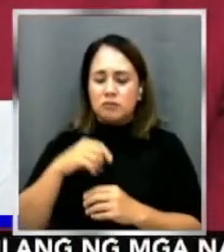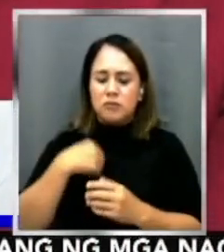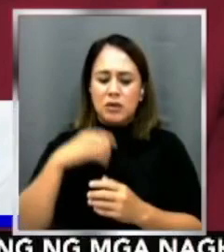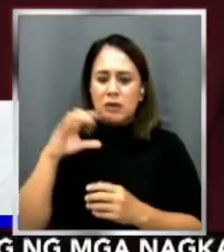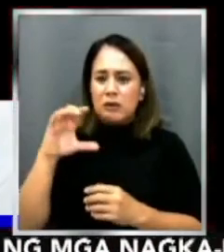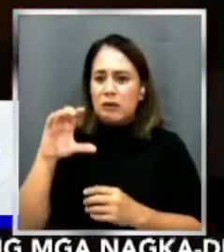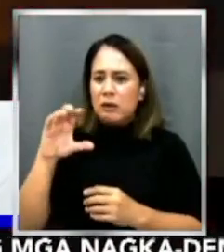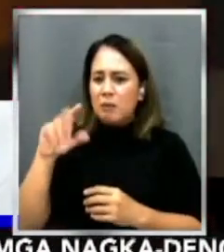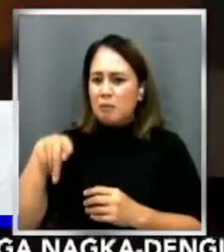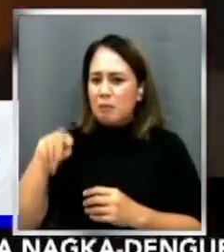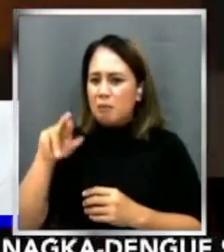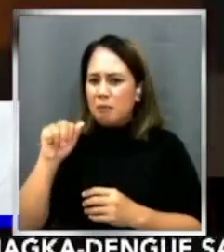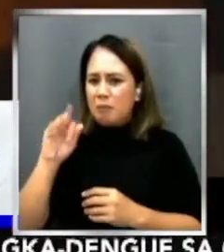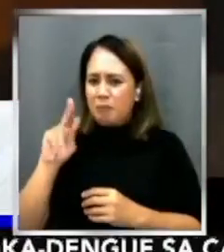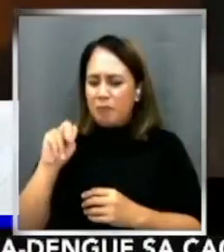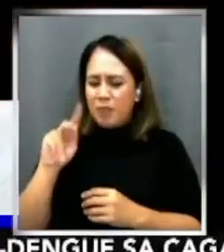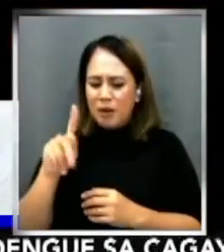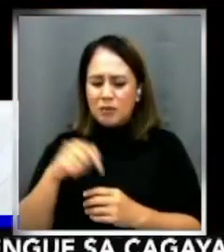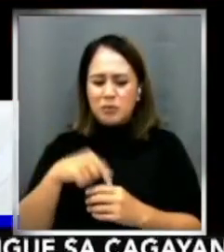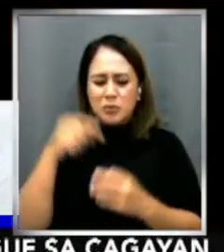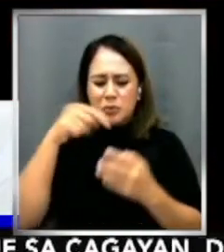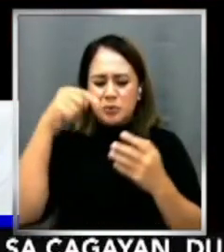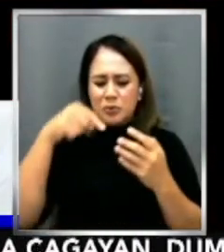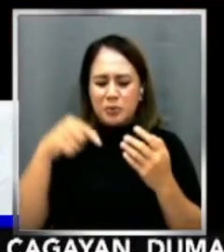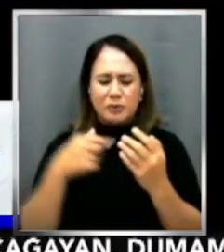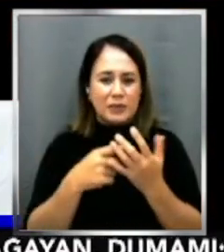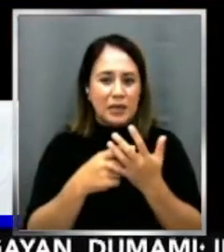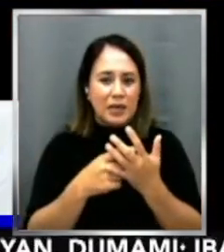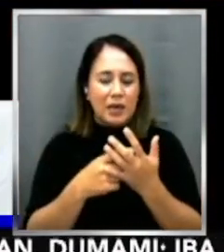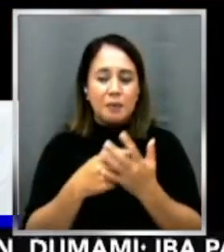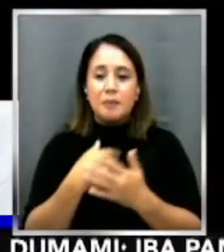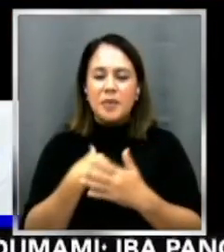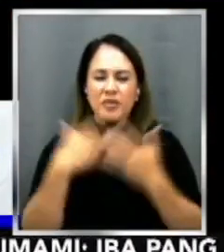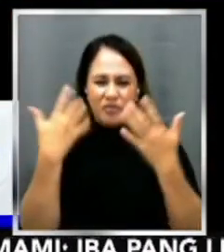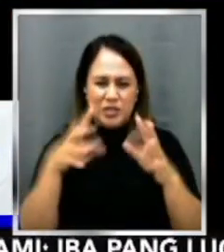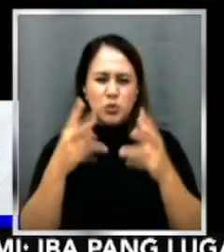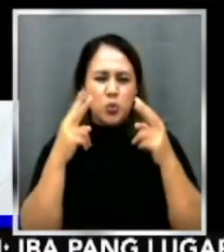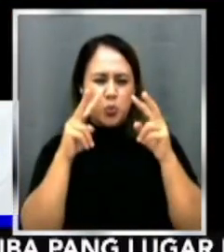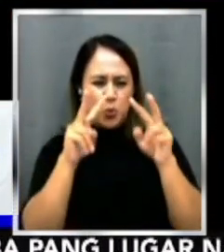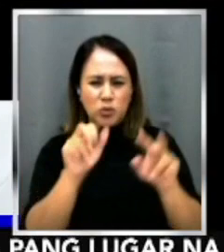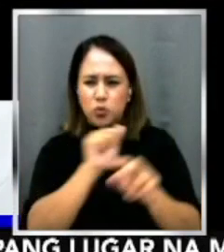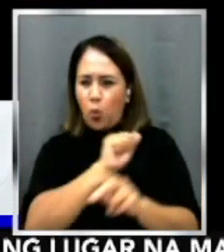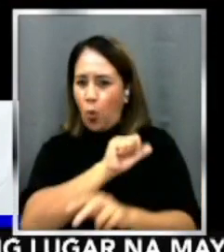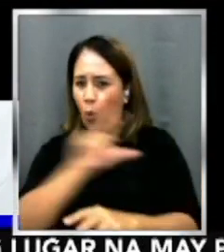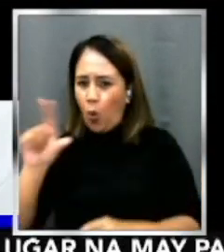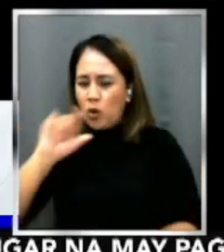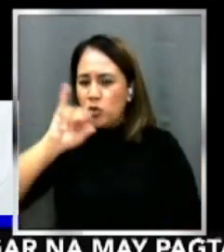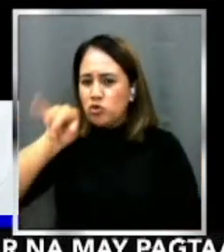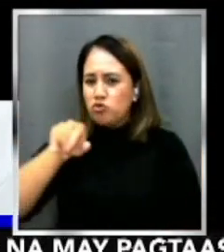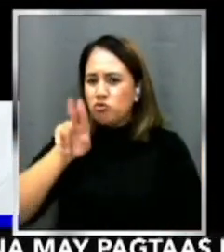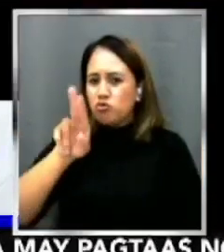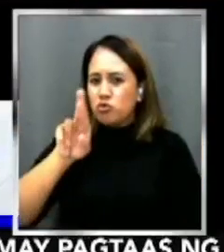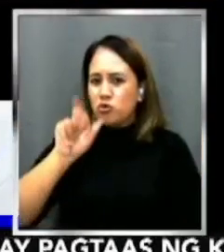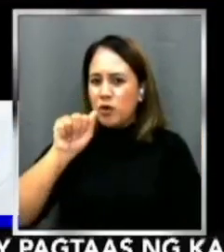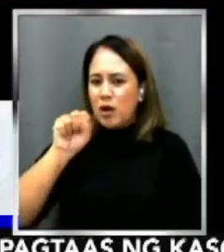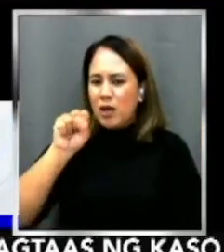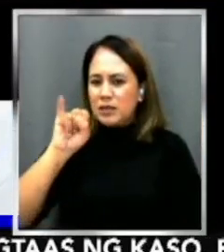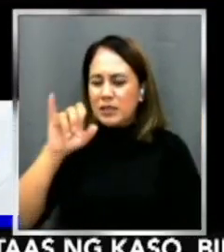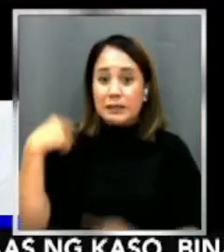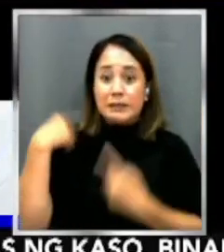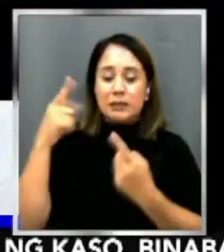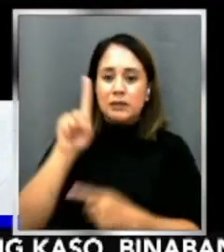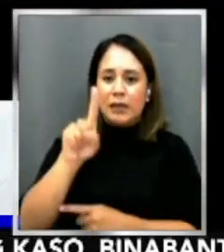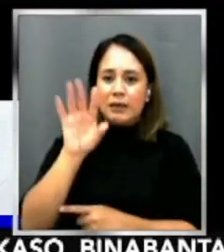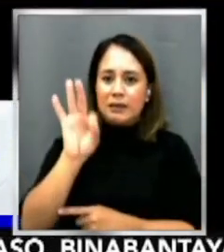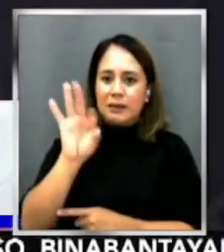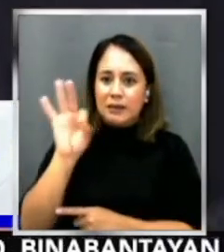Mamoudou Ati. I have watched every single Jurassic Park franchise since 1993. Were you also fans